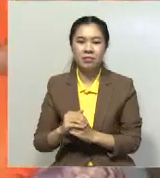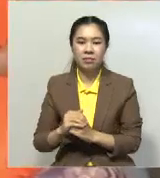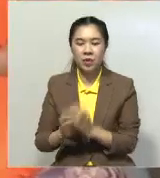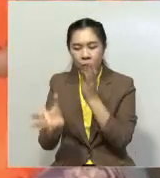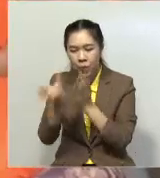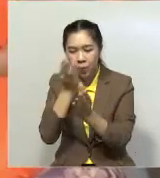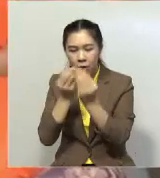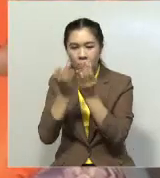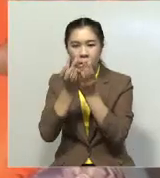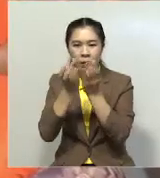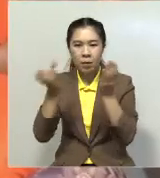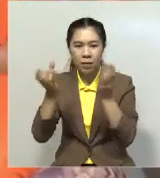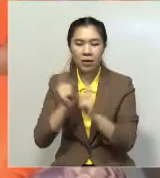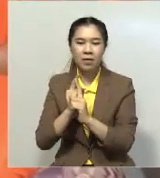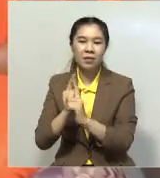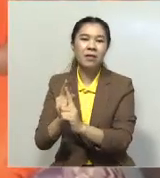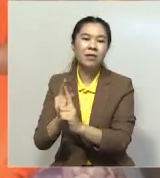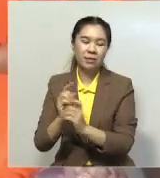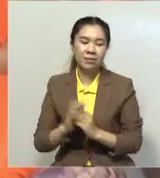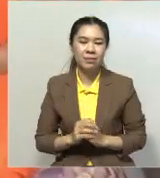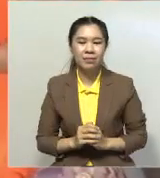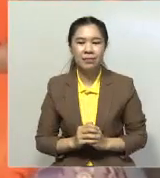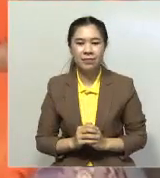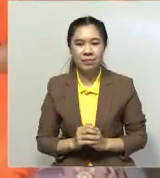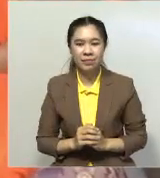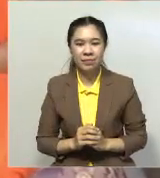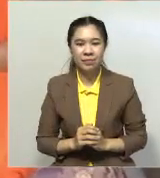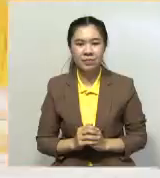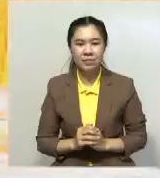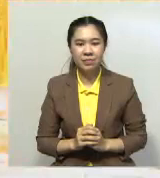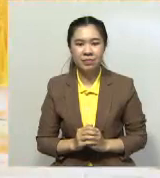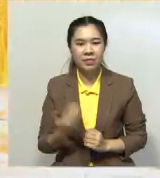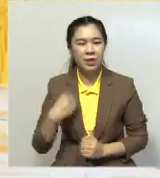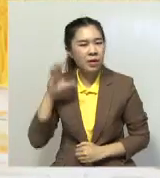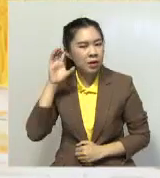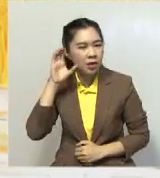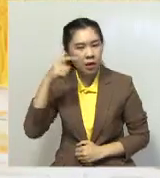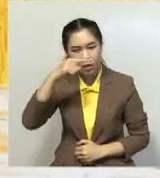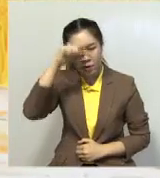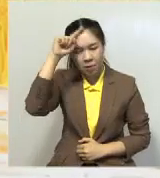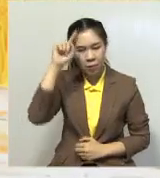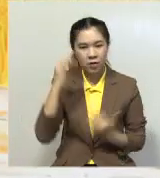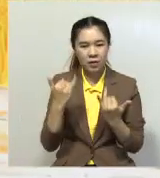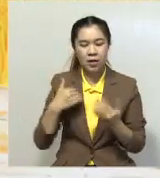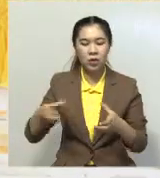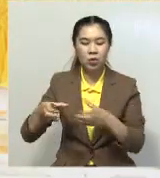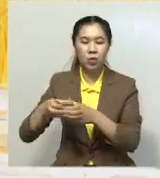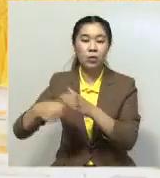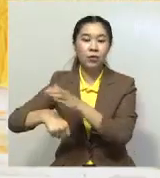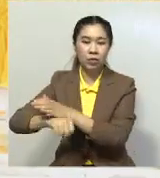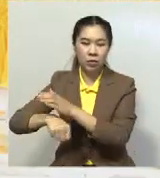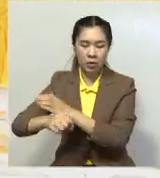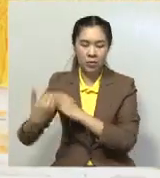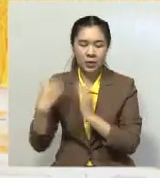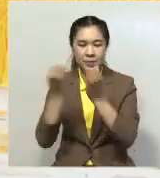าธรรมะและทำกิจของสงฆ์ต่อไปทุกคนก็เชื่อนะครับว่าการบวชครั้งนี้จะทำให้ทีมหมูป่ามีหลัก